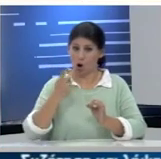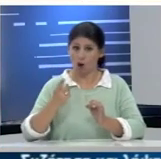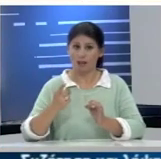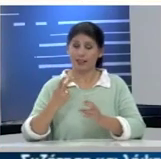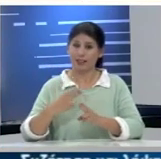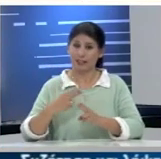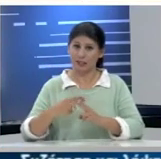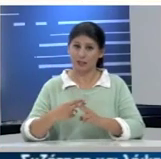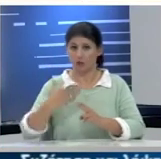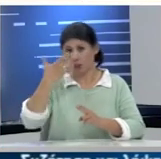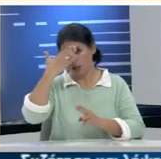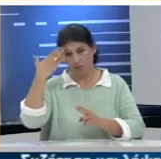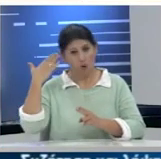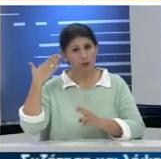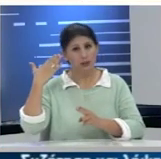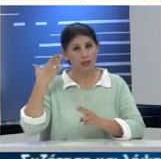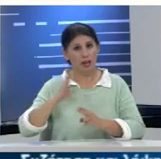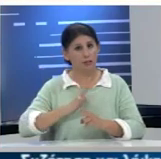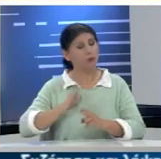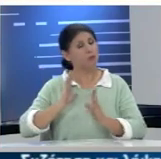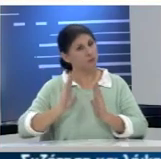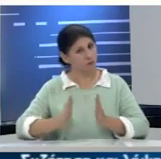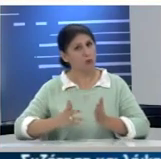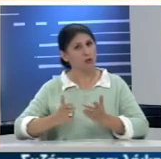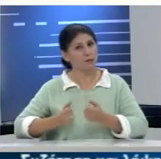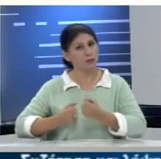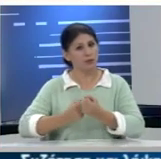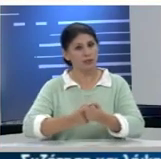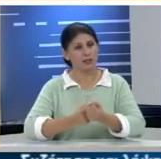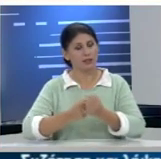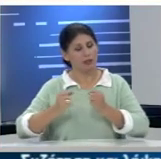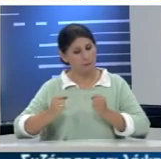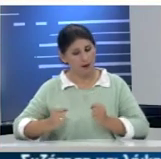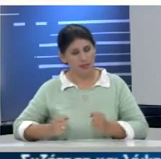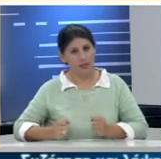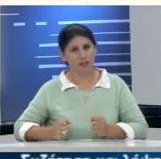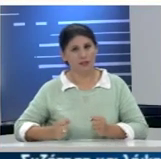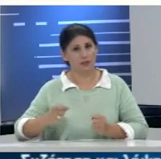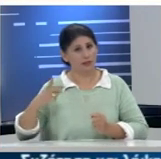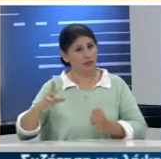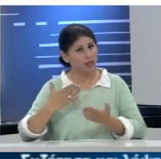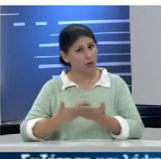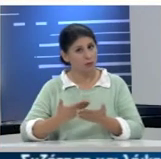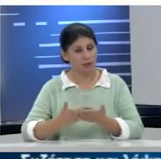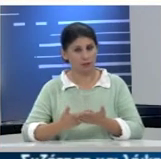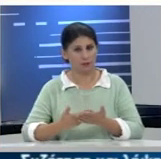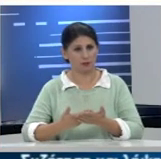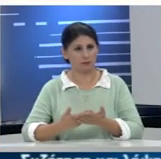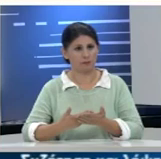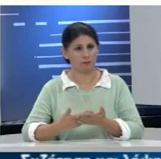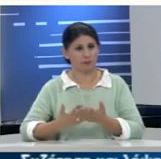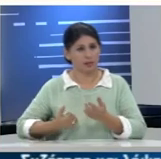και κυρίως την αθωότητα ανθρώπων μπορεί κανείς να υποστηρίξει και να πάρει θέση τα δικά του επιχειρήματα.